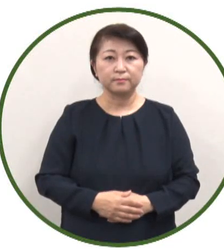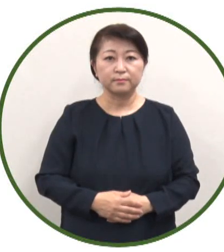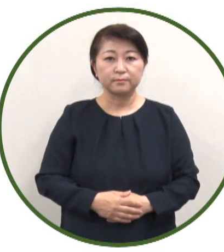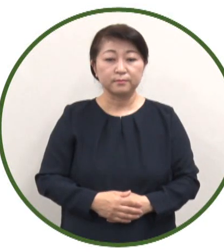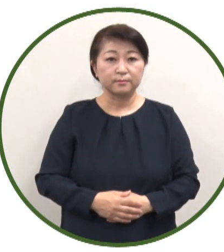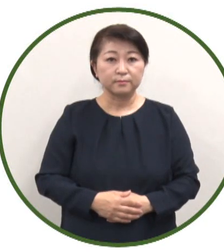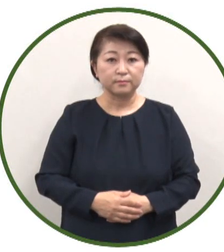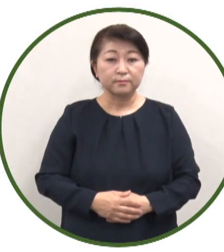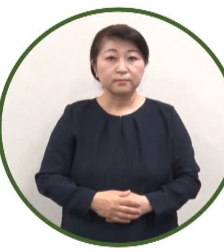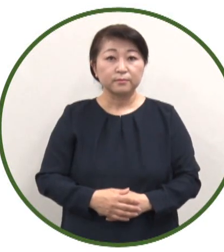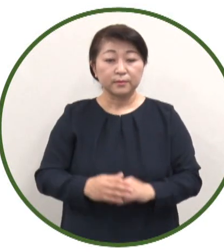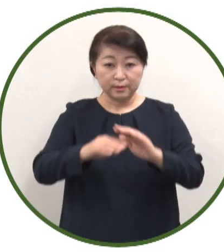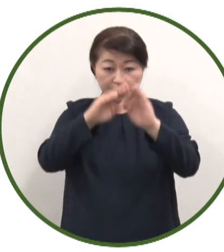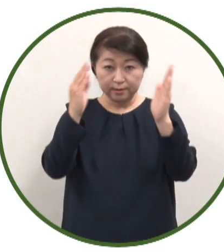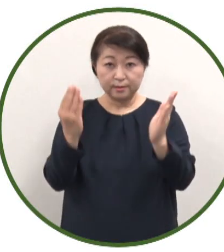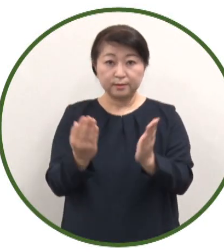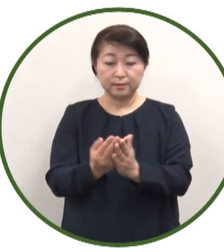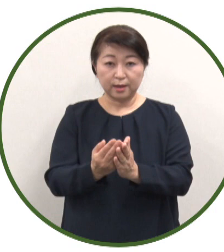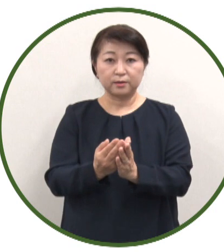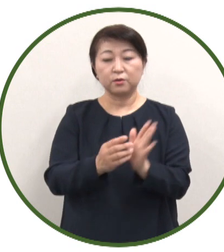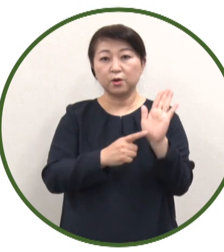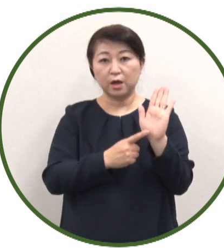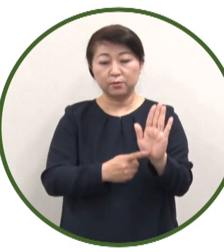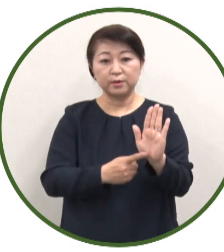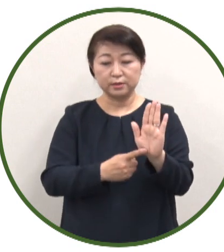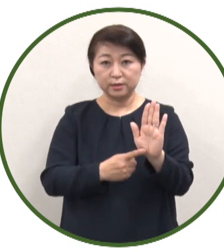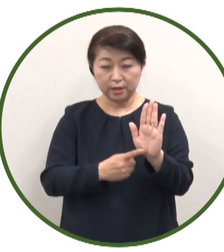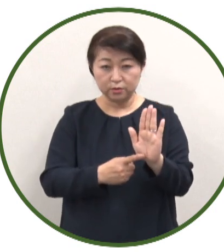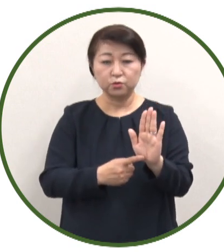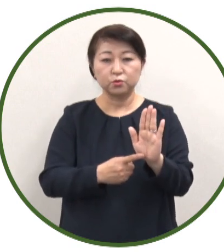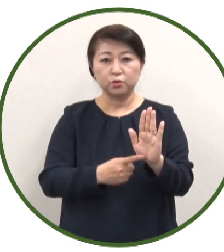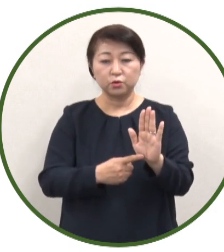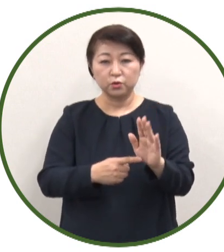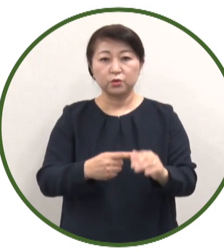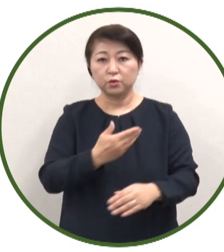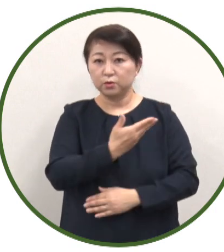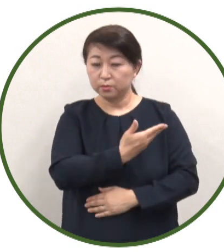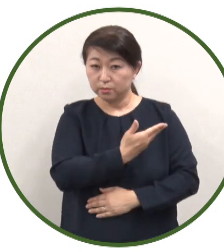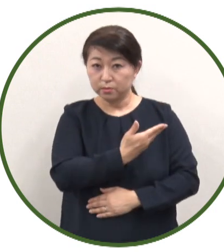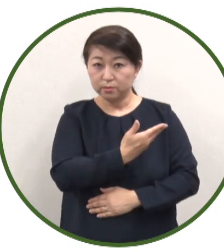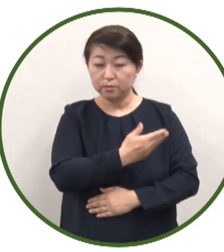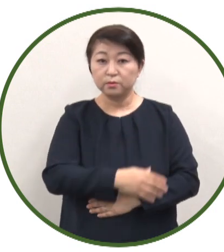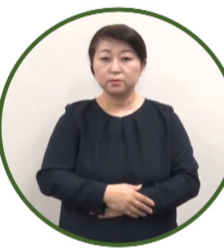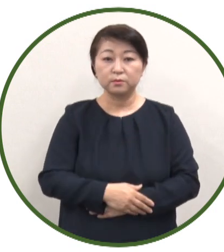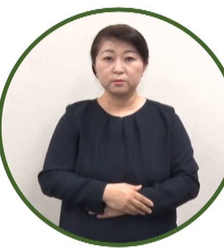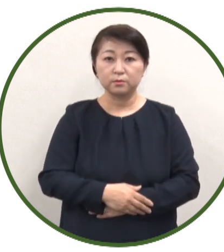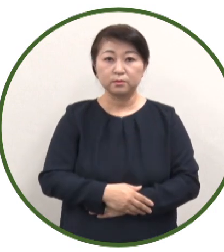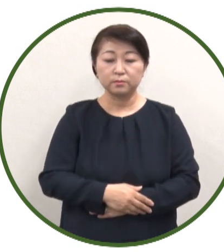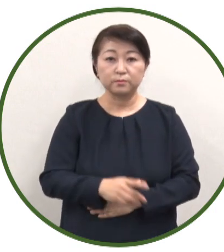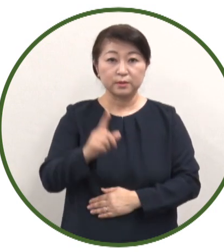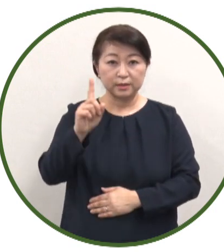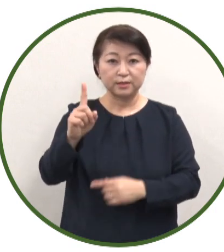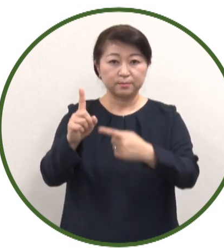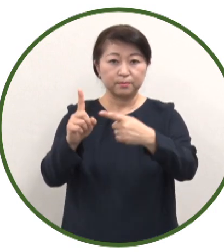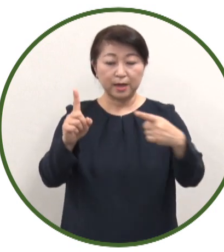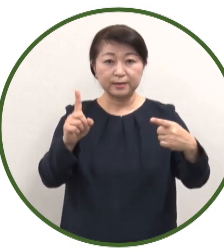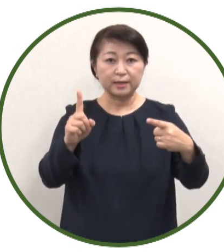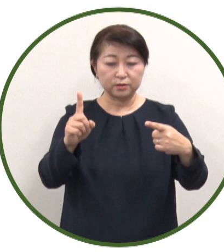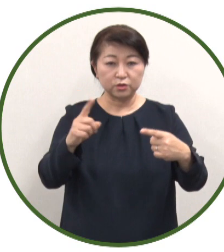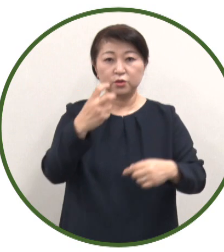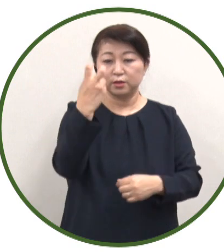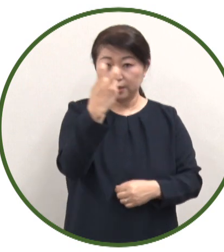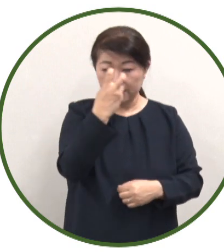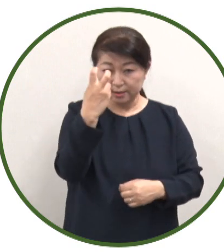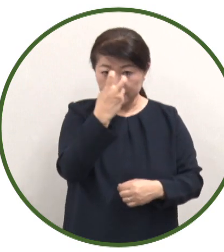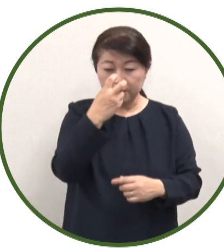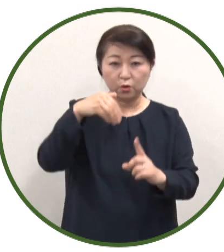この全体のこの感染の伸びに影響する要素のモデルですけれども、1マイナス検査による